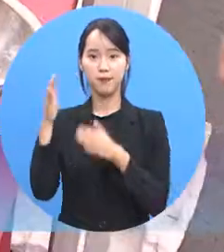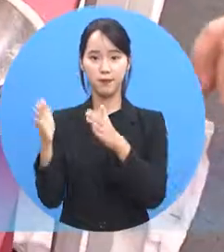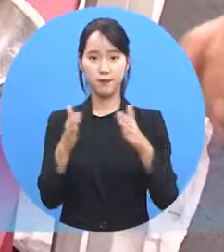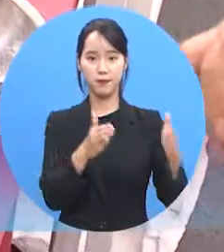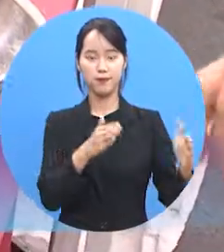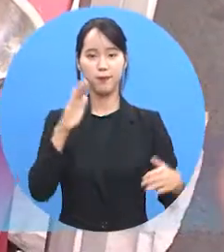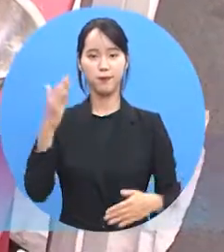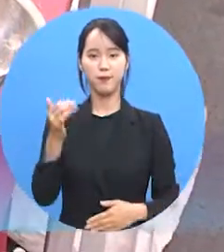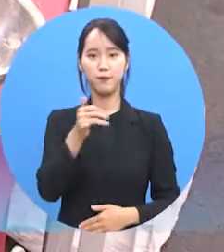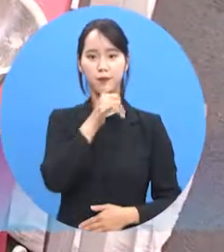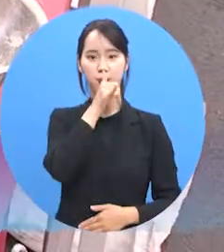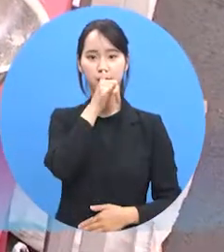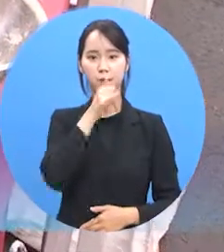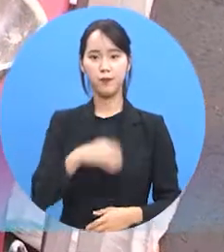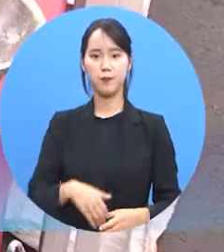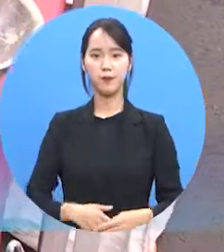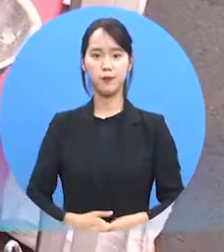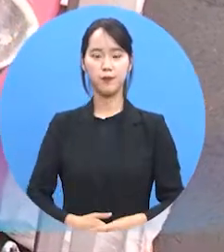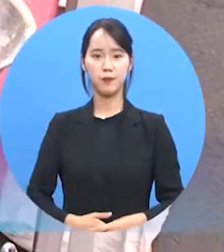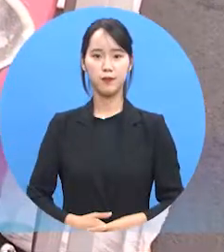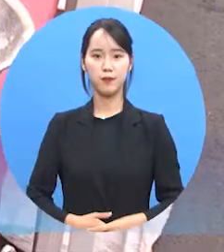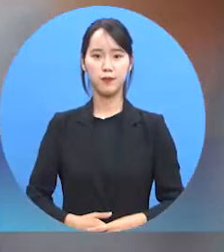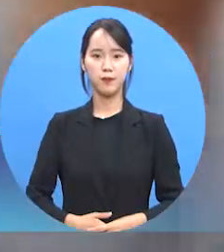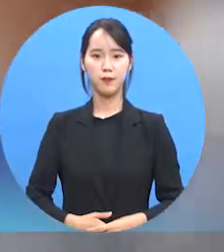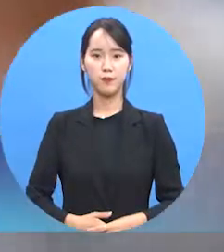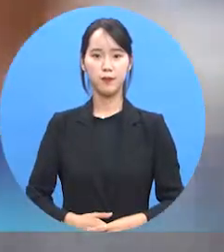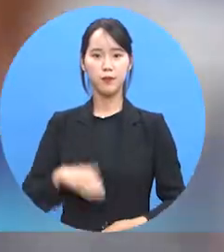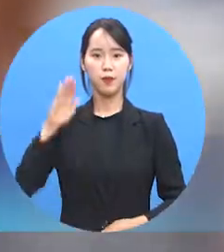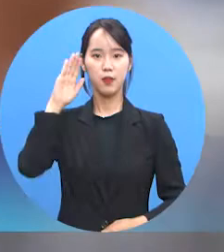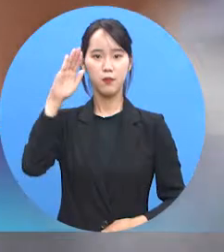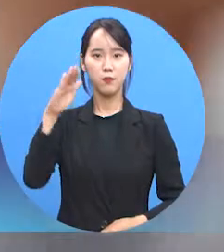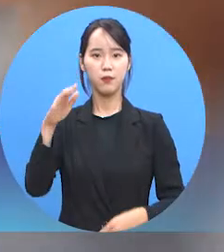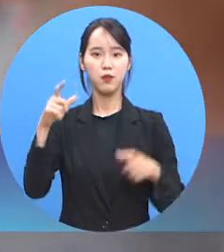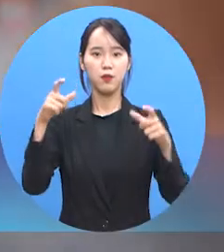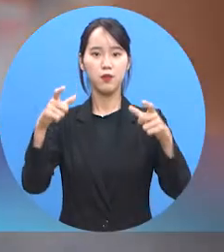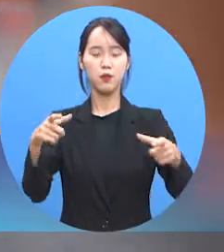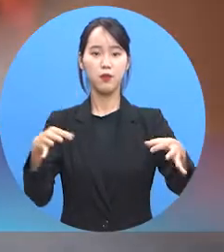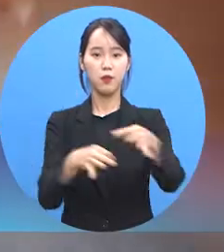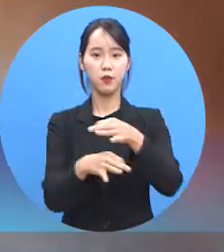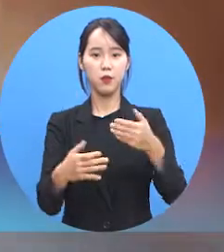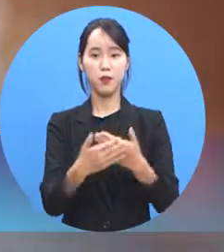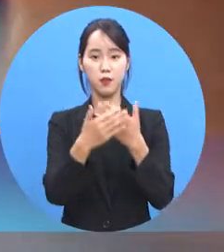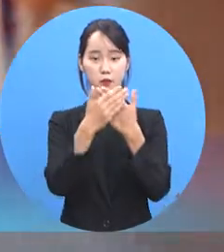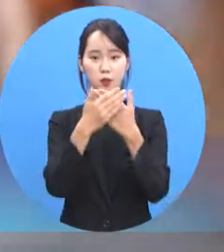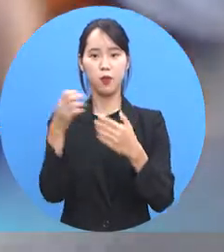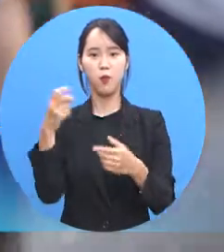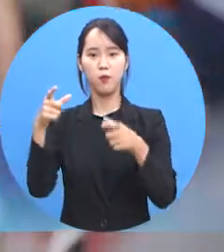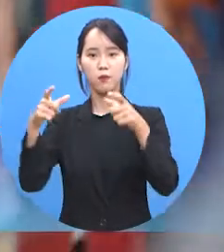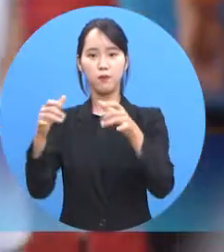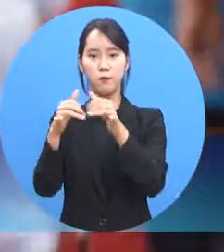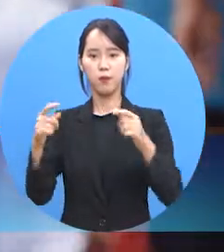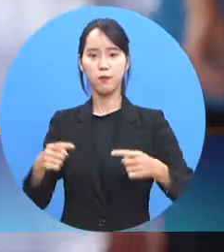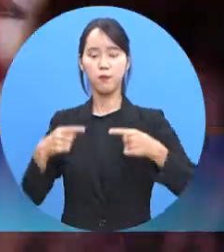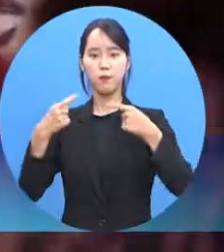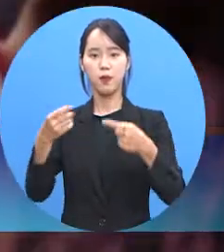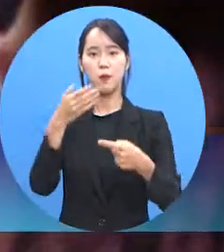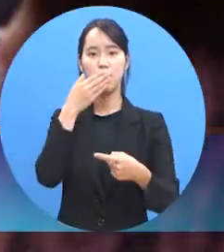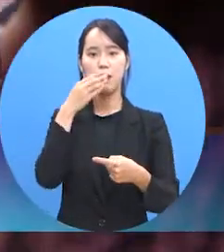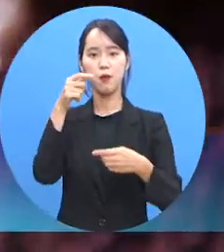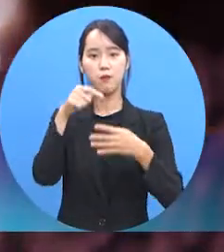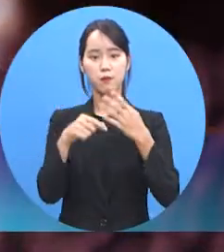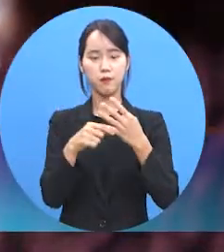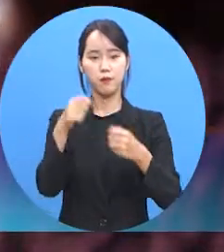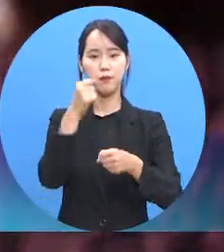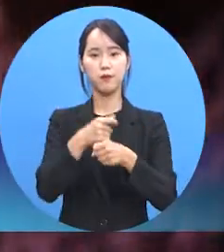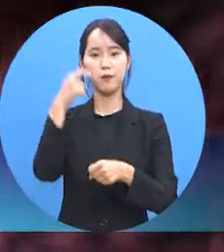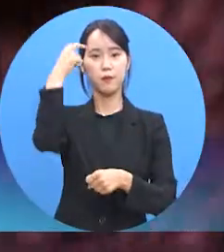푸드존, 총 4개의 테마로 구성됐습니다. 동대문구는 앞으로도 지역 경제를 활성화하고 주민들이 직접 참여할 수